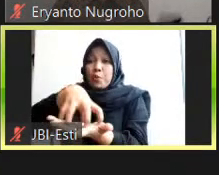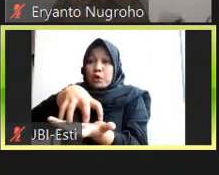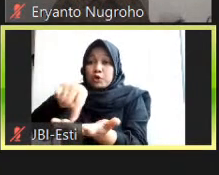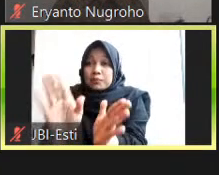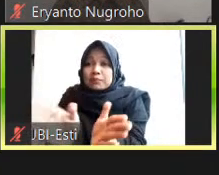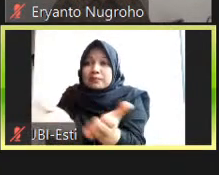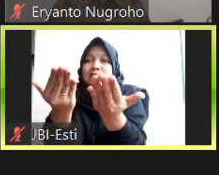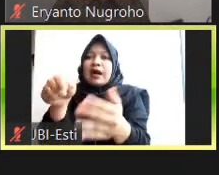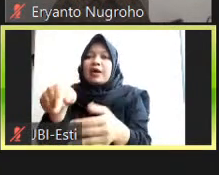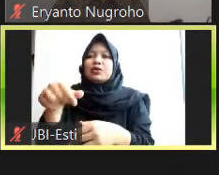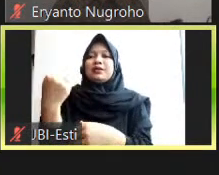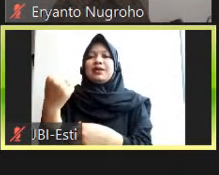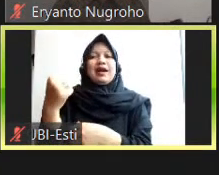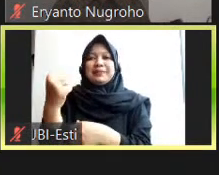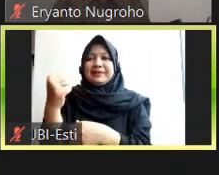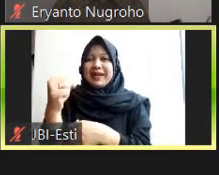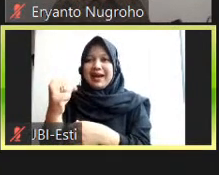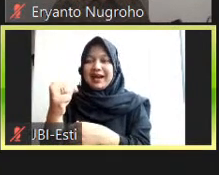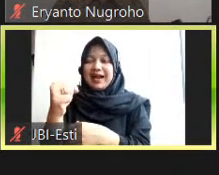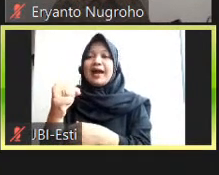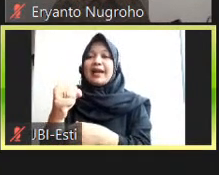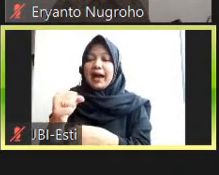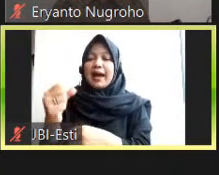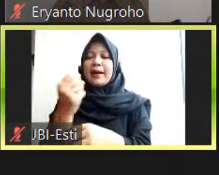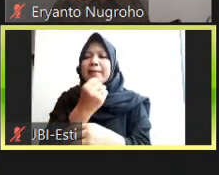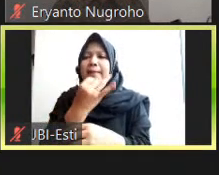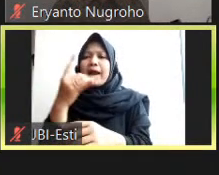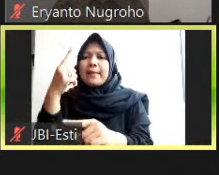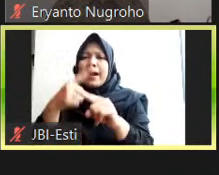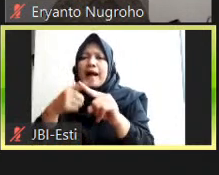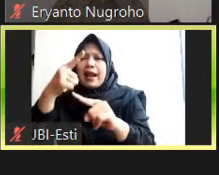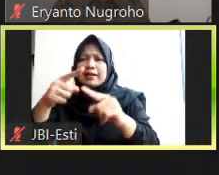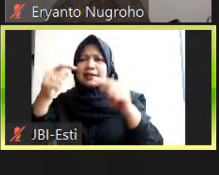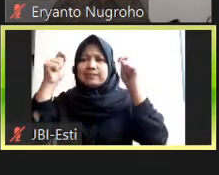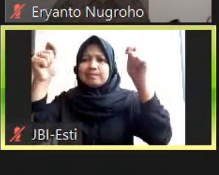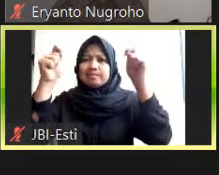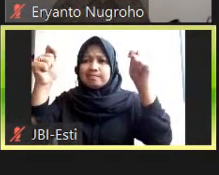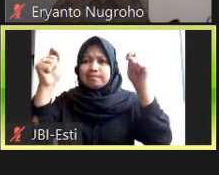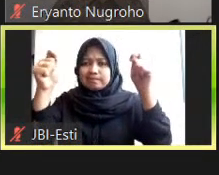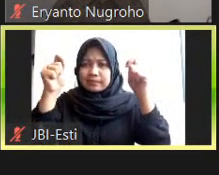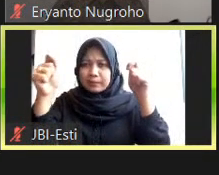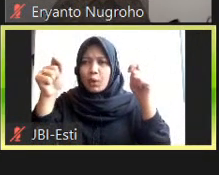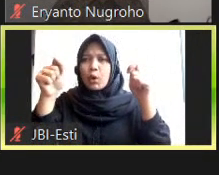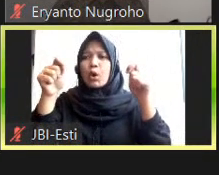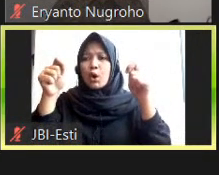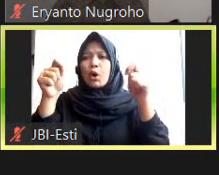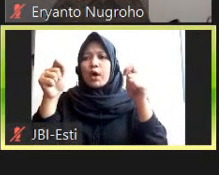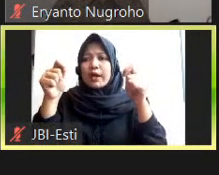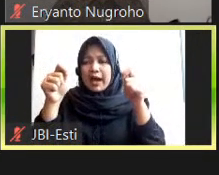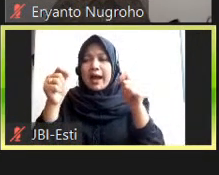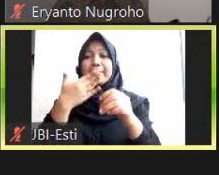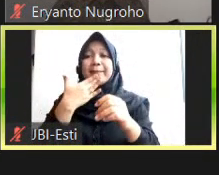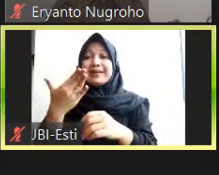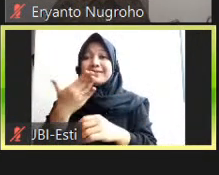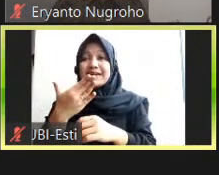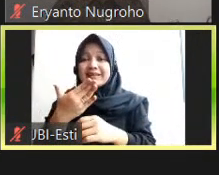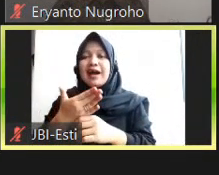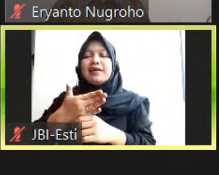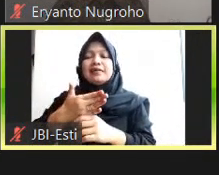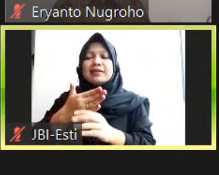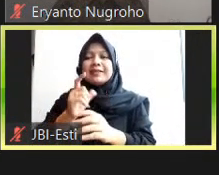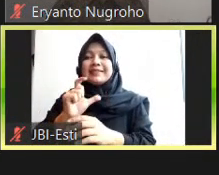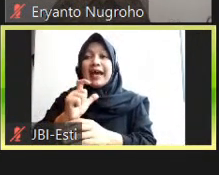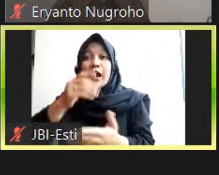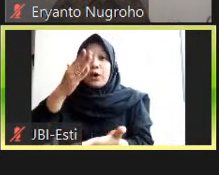memang beberapa kali aksi kita menentukan lokasi-lokasi posko itu secara